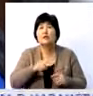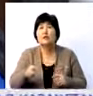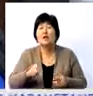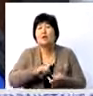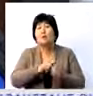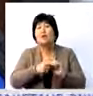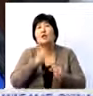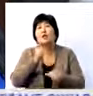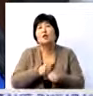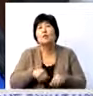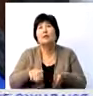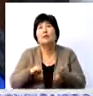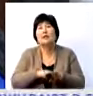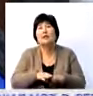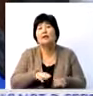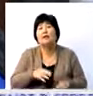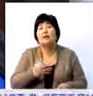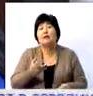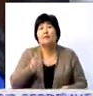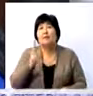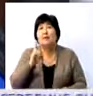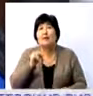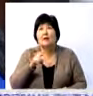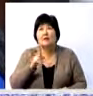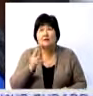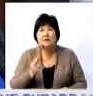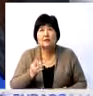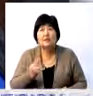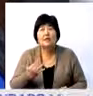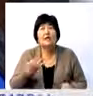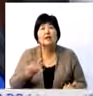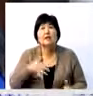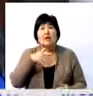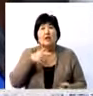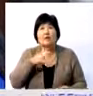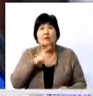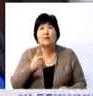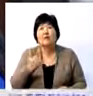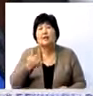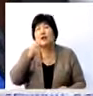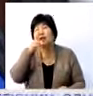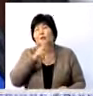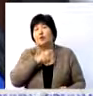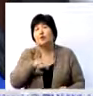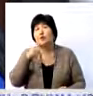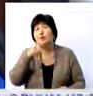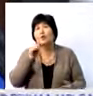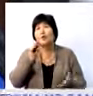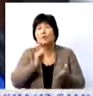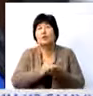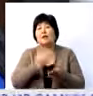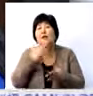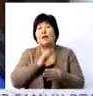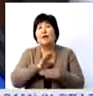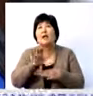переработку как ванадиевых концентратов, так и воды. И в настоящее время, за 9 месяцев текущего года, поставила на экспорт